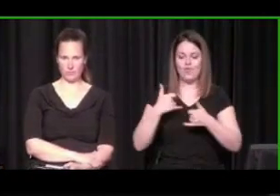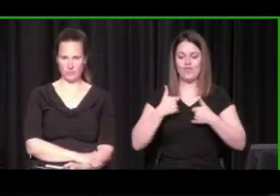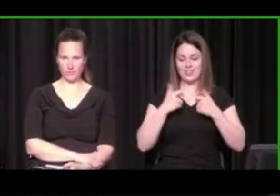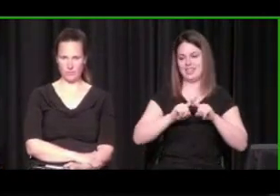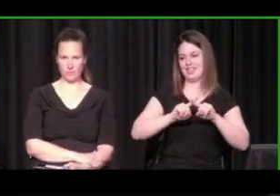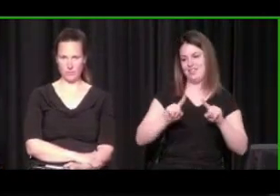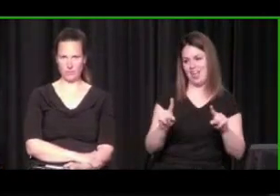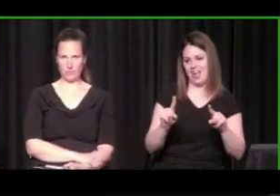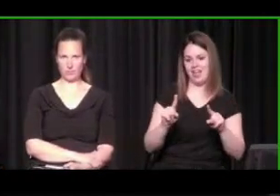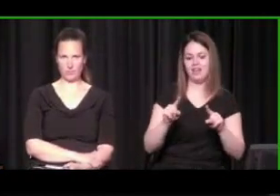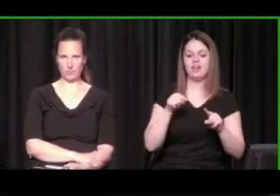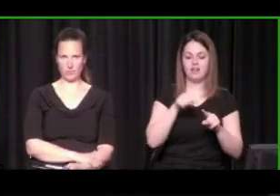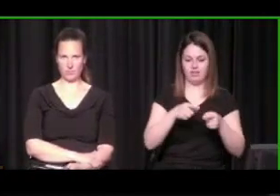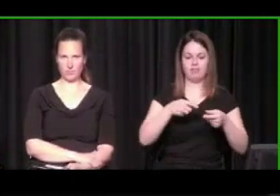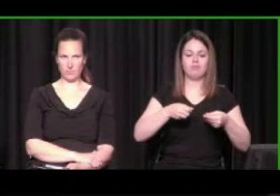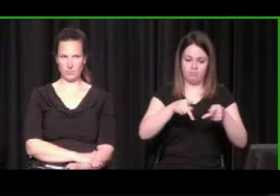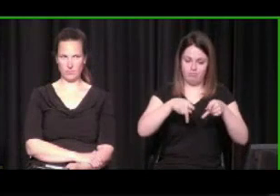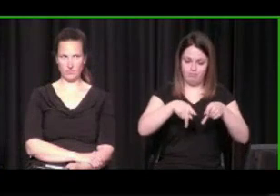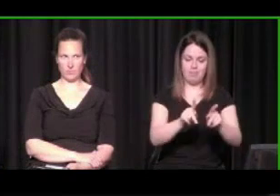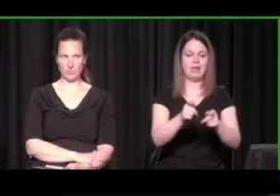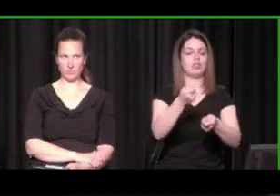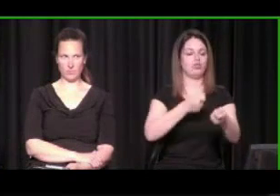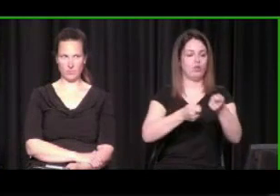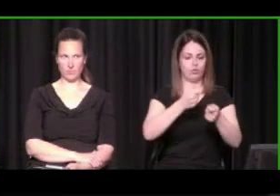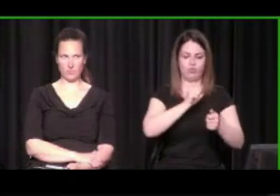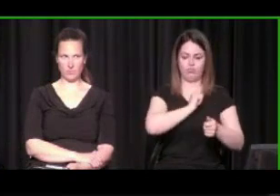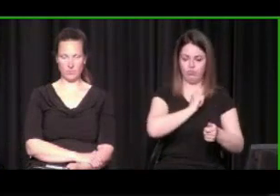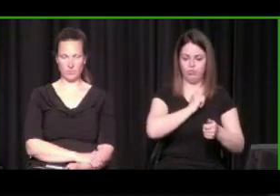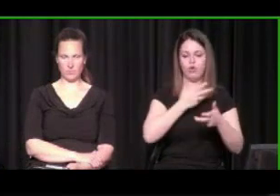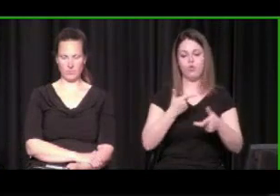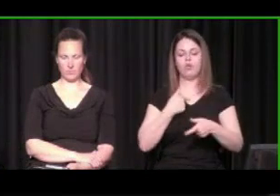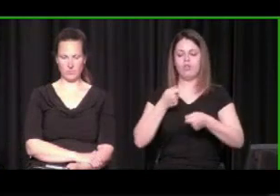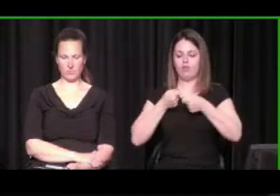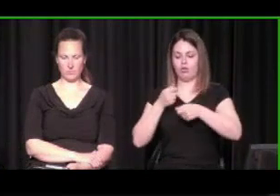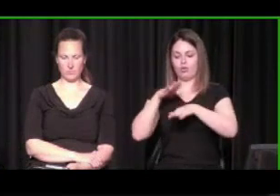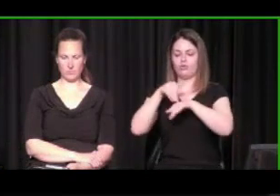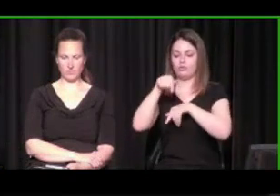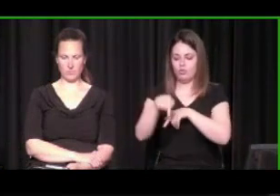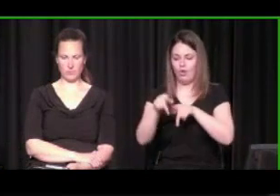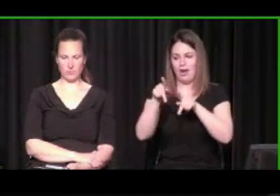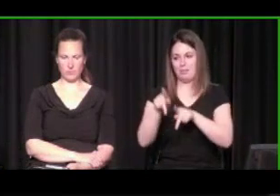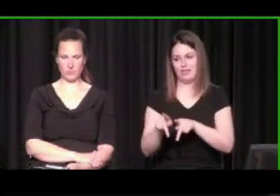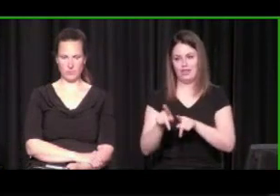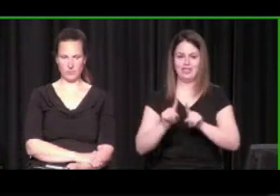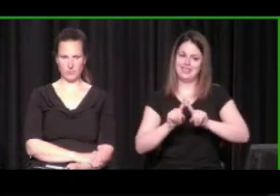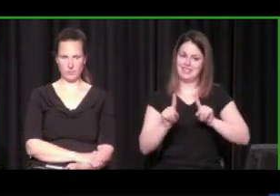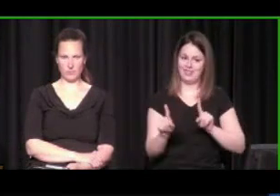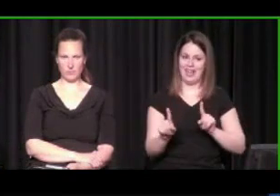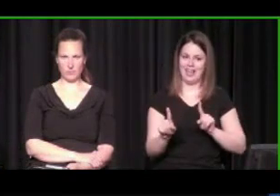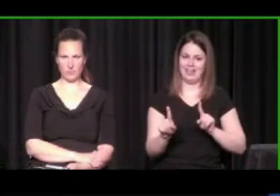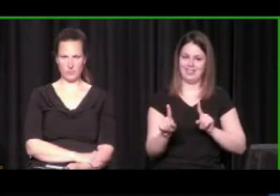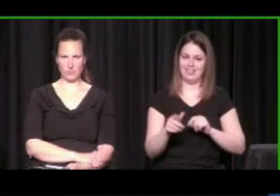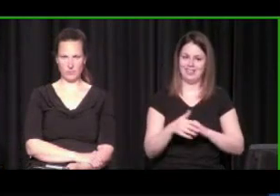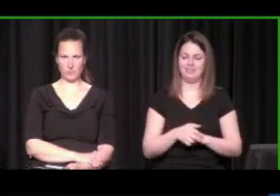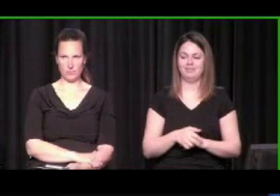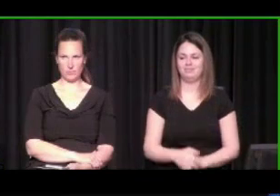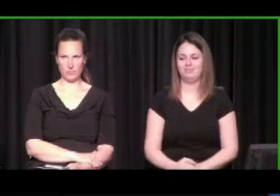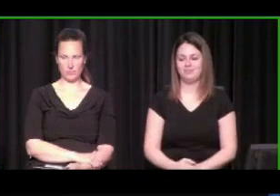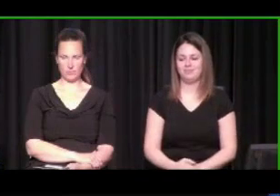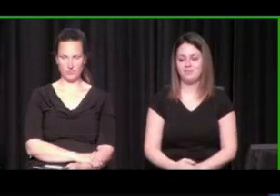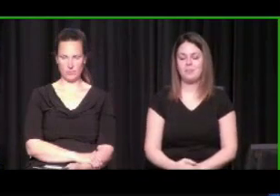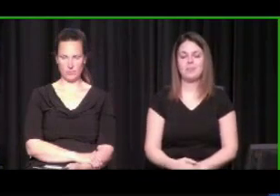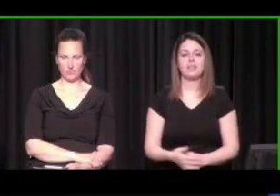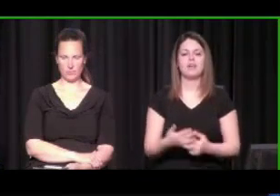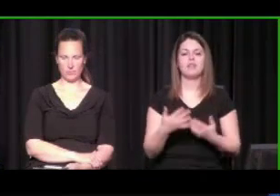permettent davantage de contrôle, tant pour les personnes âgées que pour les adultes qui ont une déficience intellectuelle.